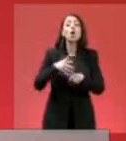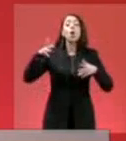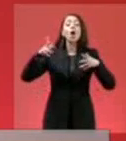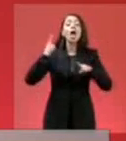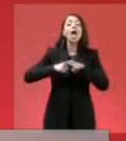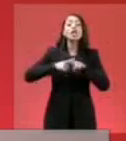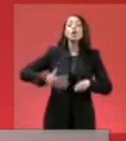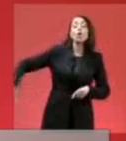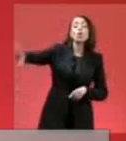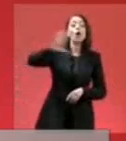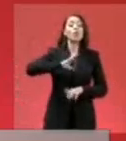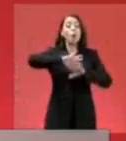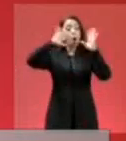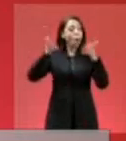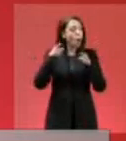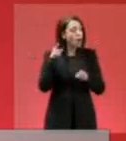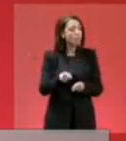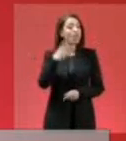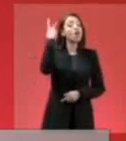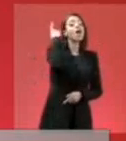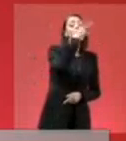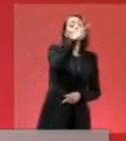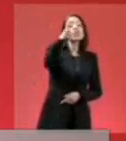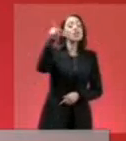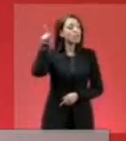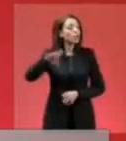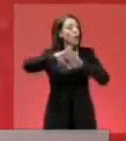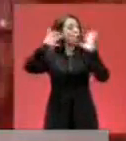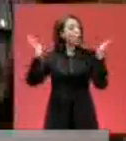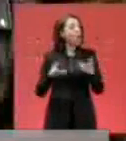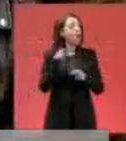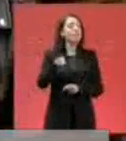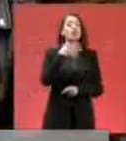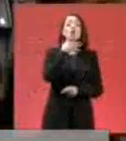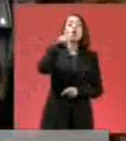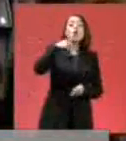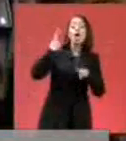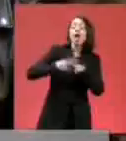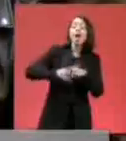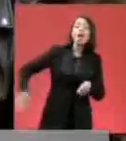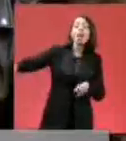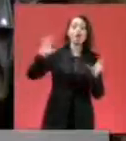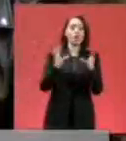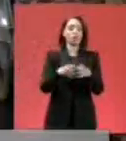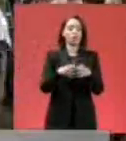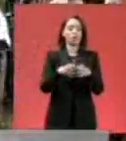ελληνικού λαού. Όλα αυτά είναι κατορθώματα δικά σας. Όλα αυτά είναι κατορθώματα της Ελλάδας.